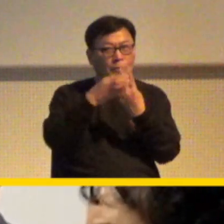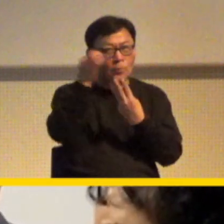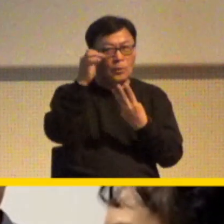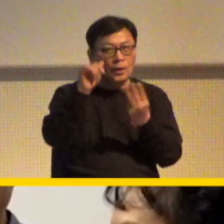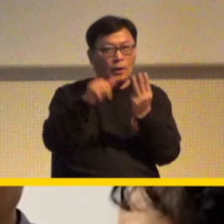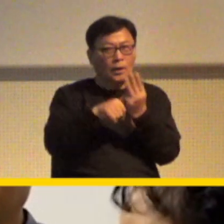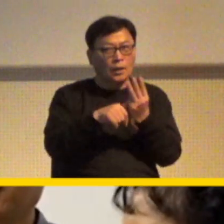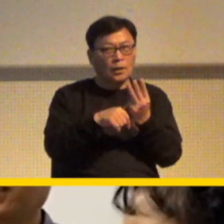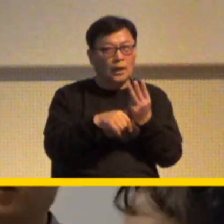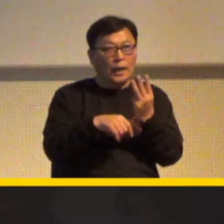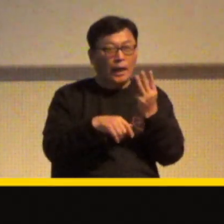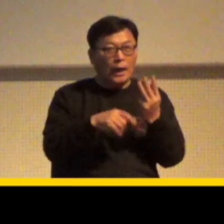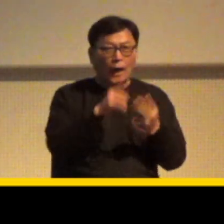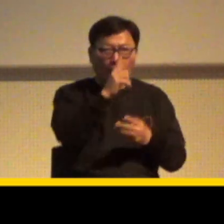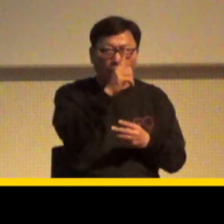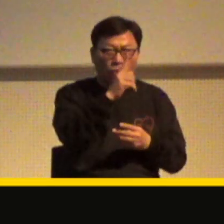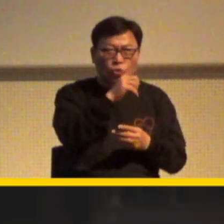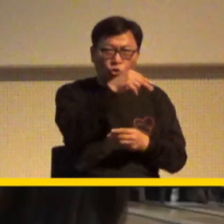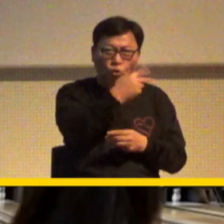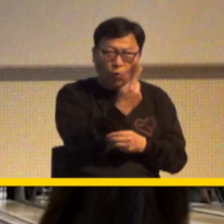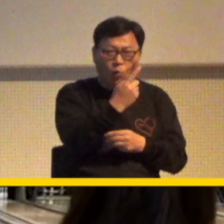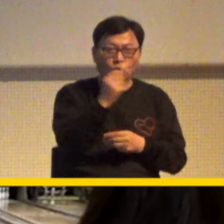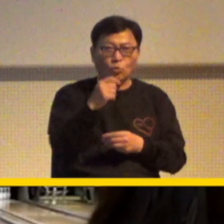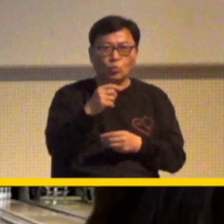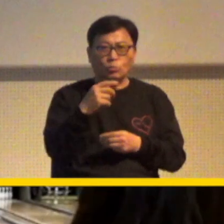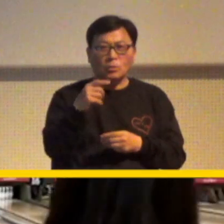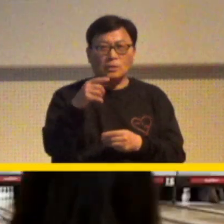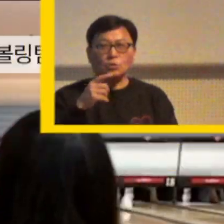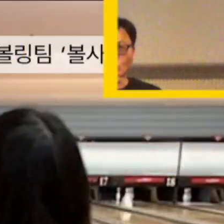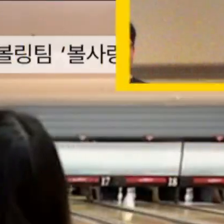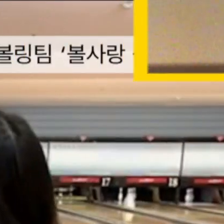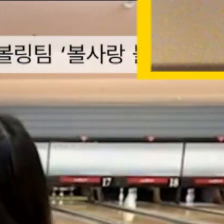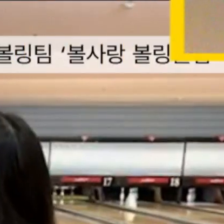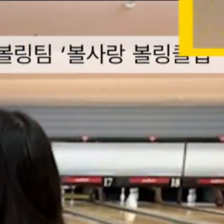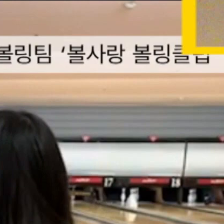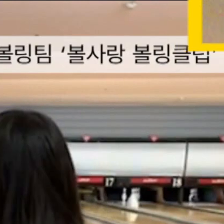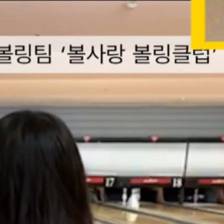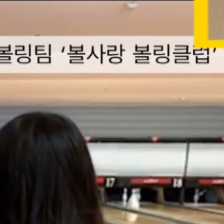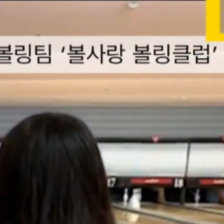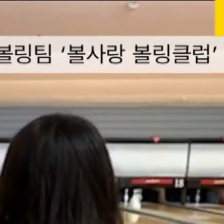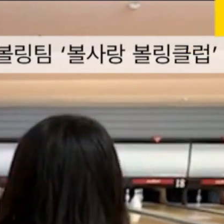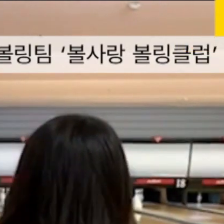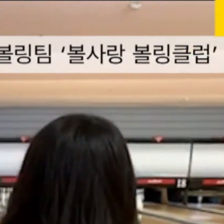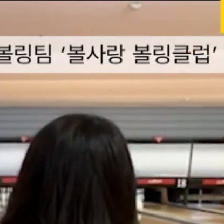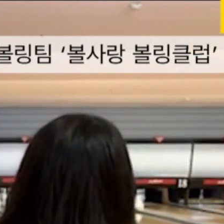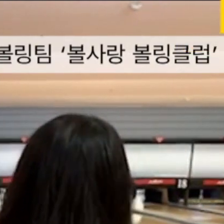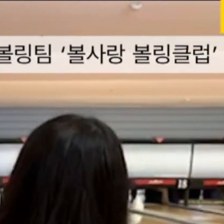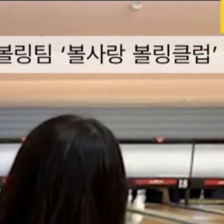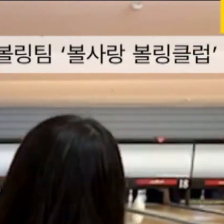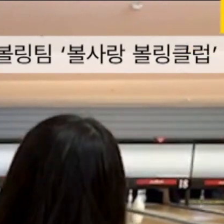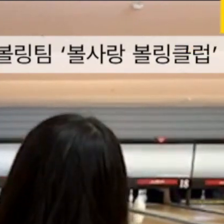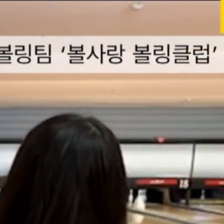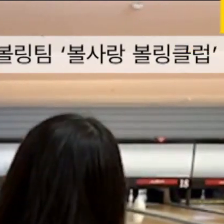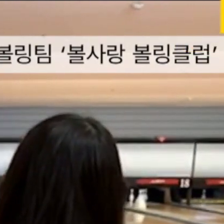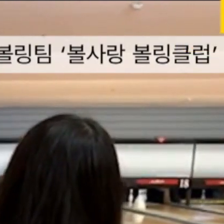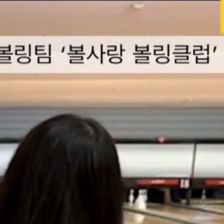한 끗이면 도 이런 식으로 해서 아. 뉴스를 놓으십니다. 그리고 볼링장이네요. 네,